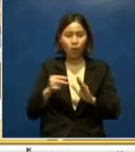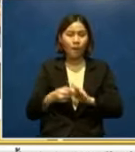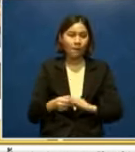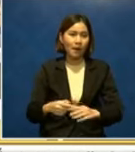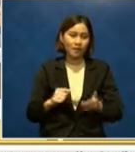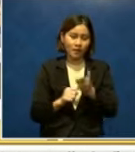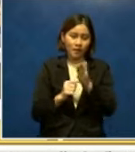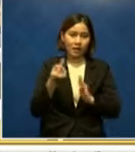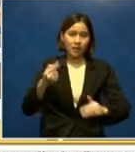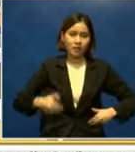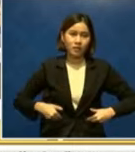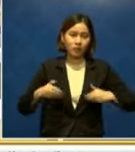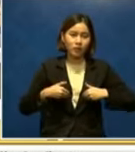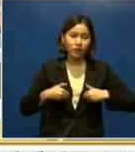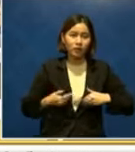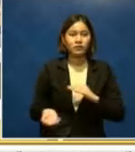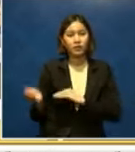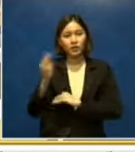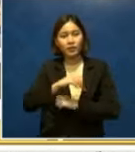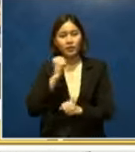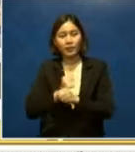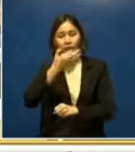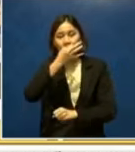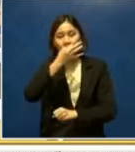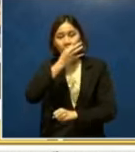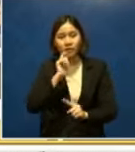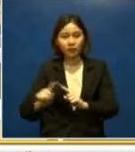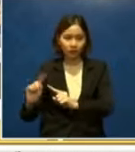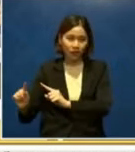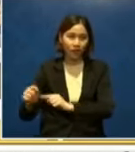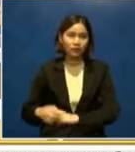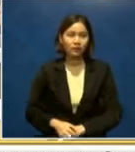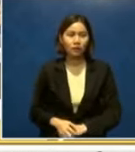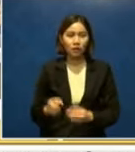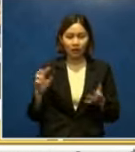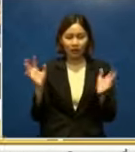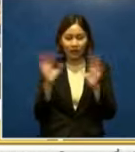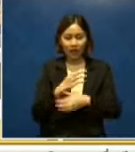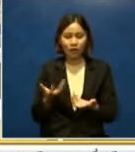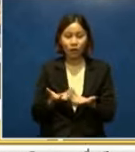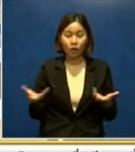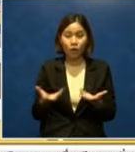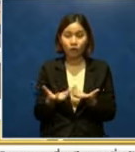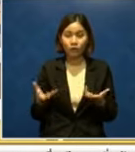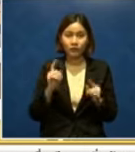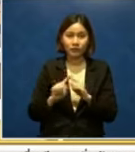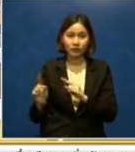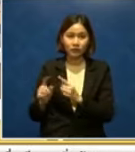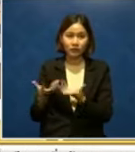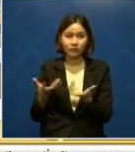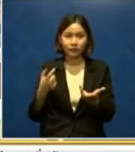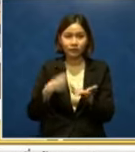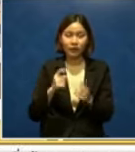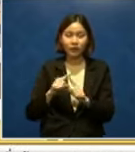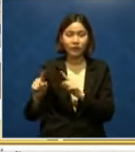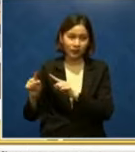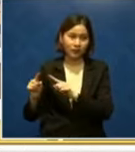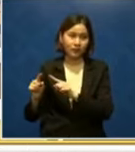ใช้ชีวิตคือต้นทุนในการทำมาหากินคือหลักทรัพย์ที่พี่น้องประชาชนสามารถเอา